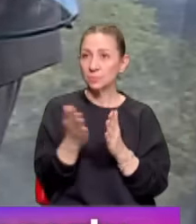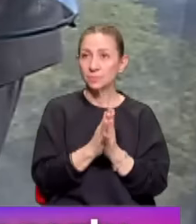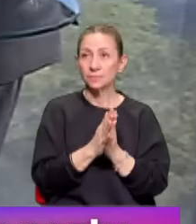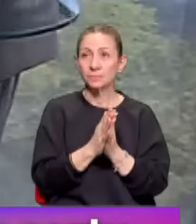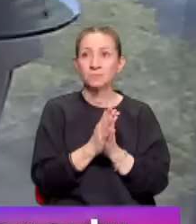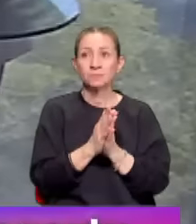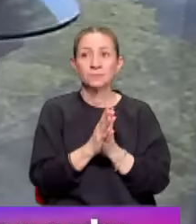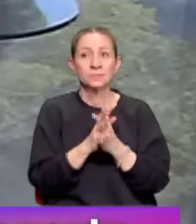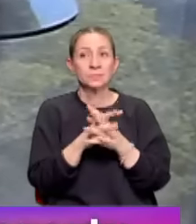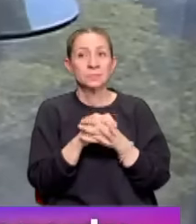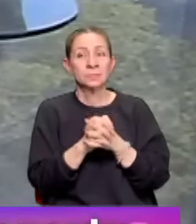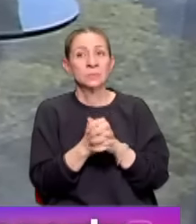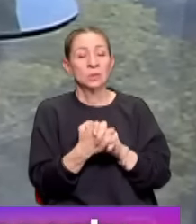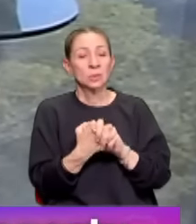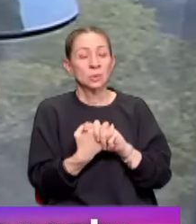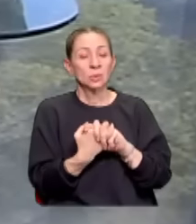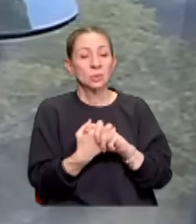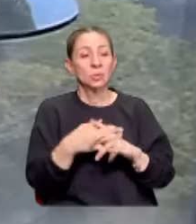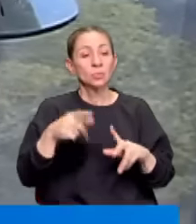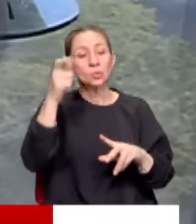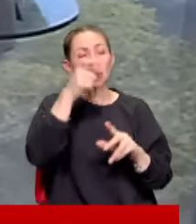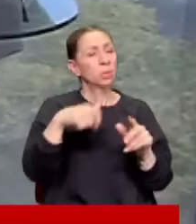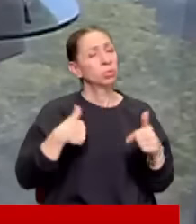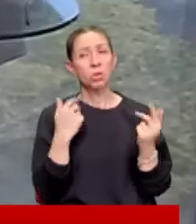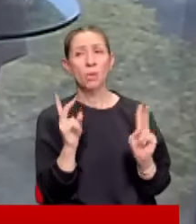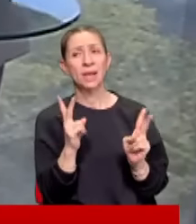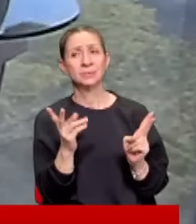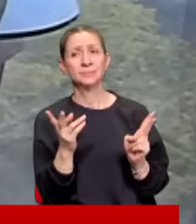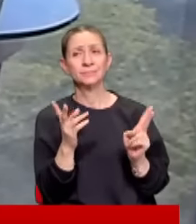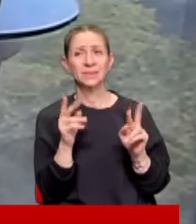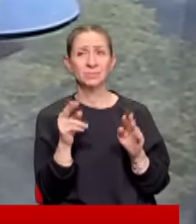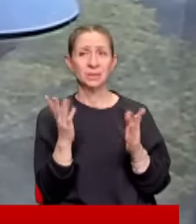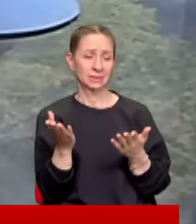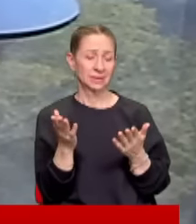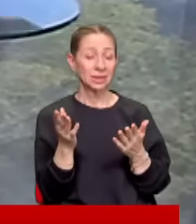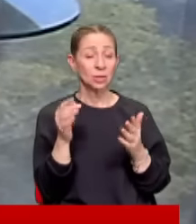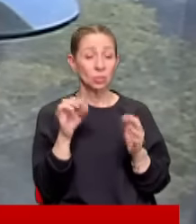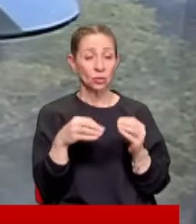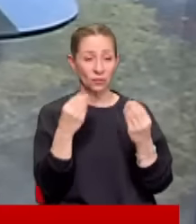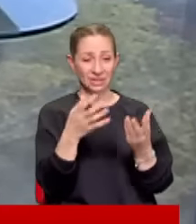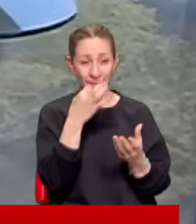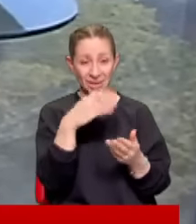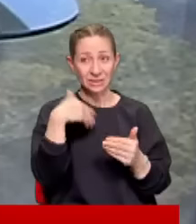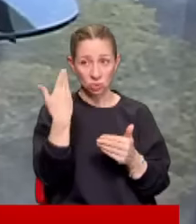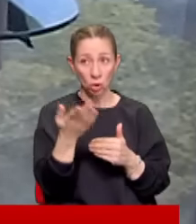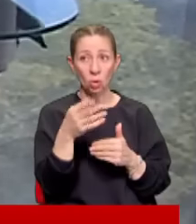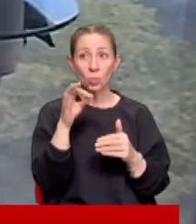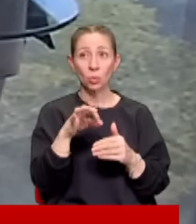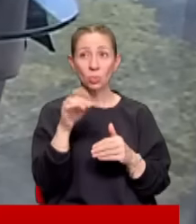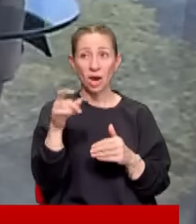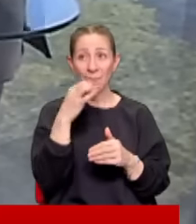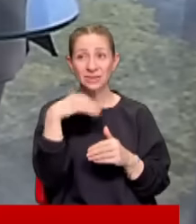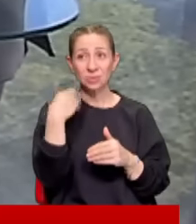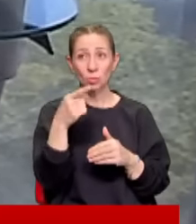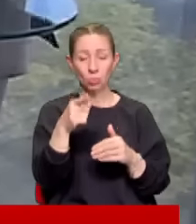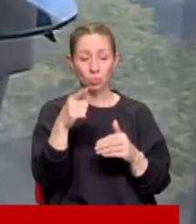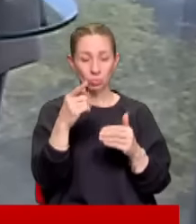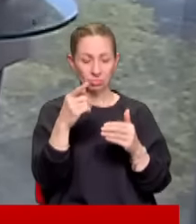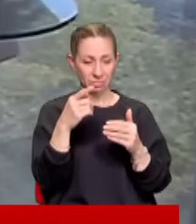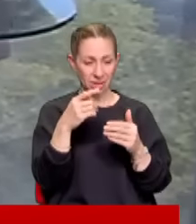Yani bu Türkiye'de artık olağanlaşan bir durum. Bugün verdiğiniz haberden sonra, bugün bu haberden sonra, bu